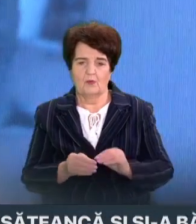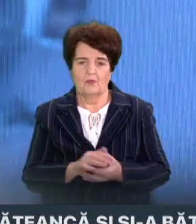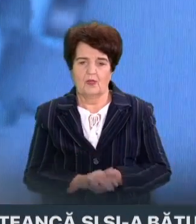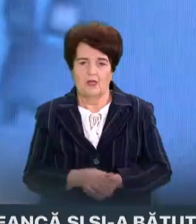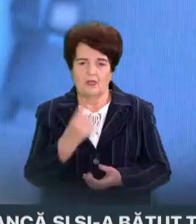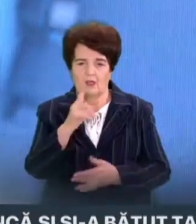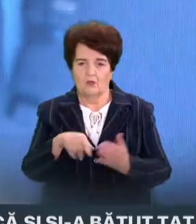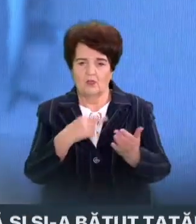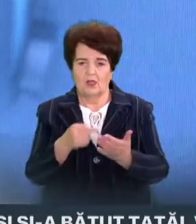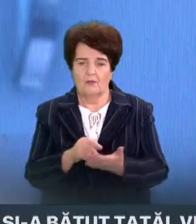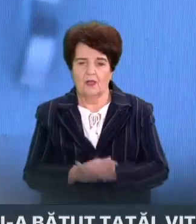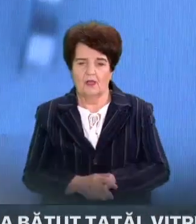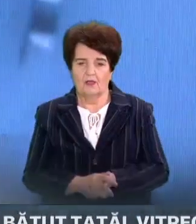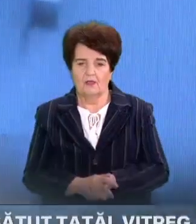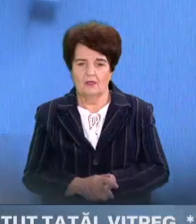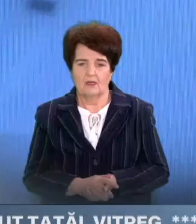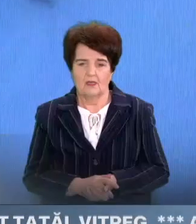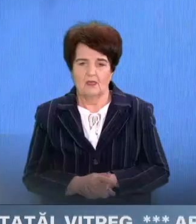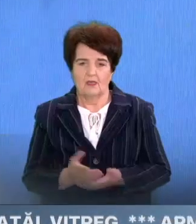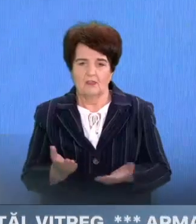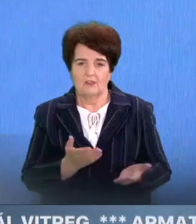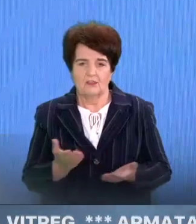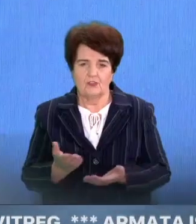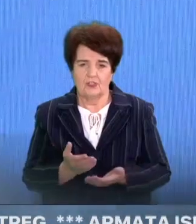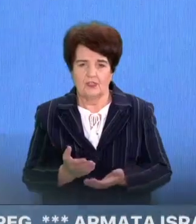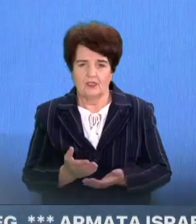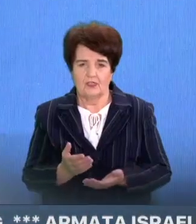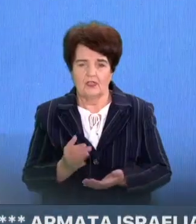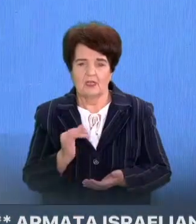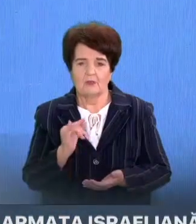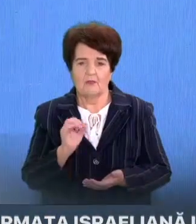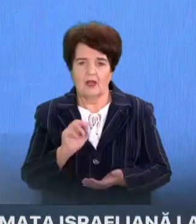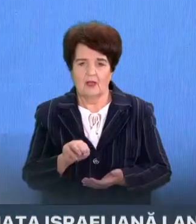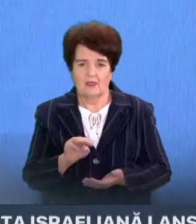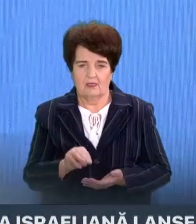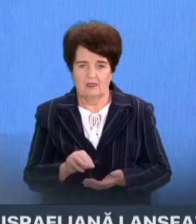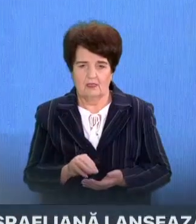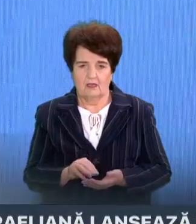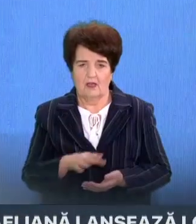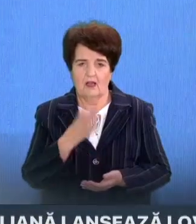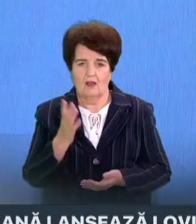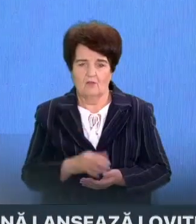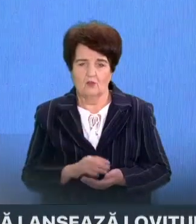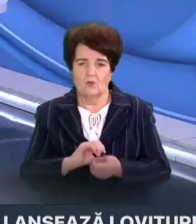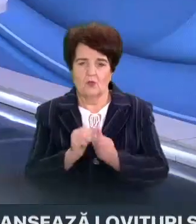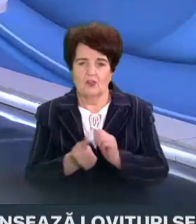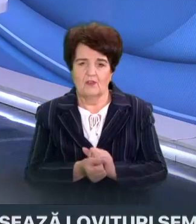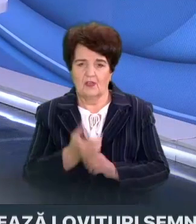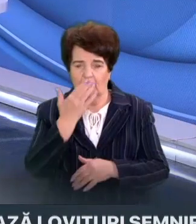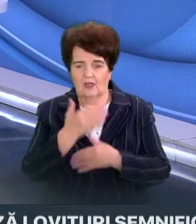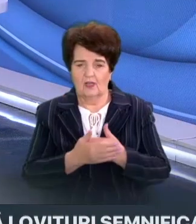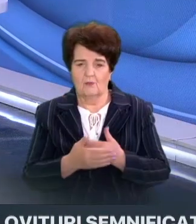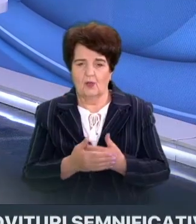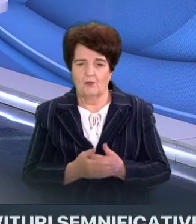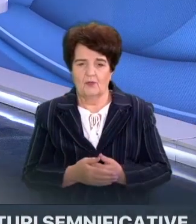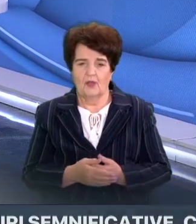încă o întrebare. Ce impact, în opinia dumneavoastră, au avut modificările legislației electorale pe ultima sută de metri?